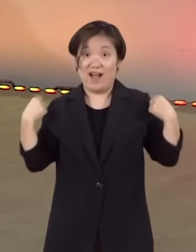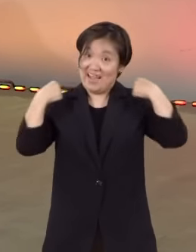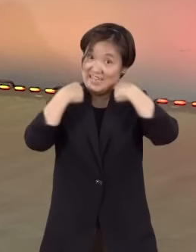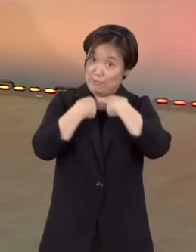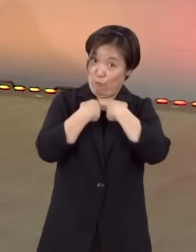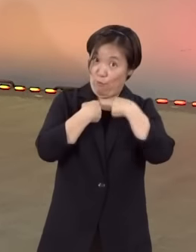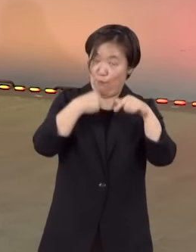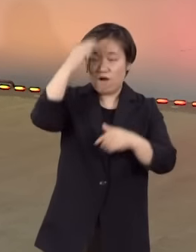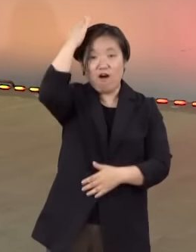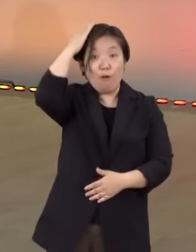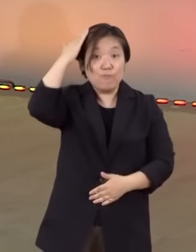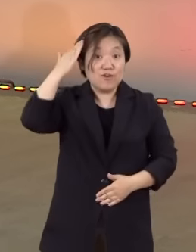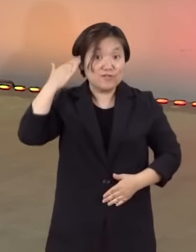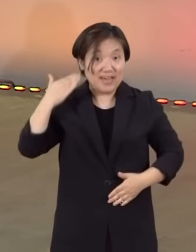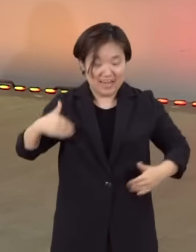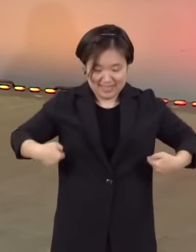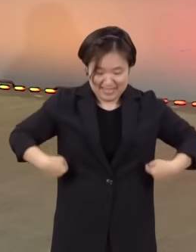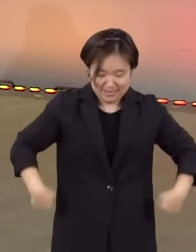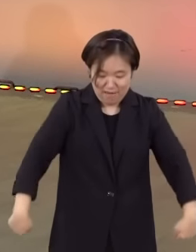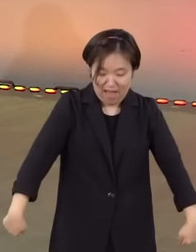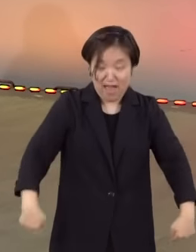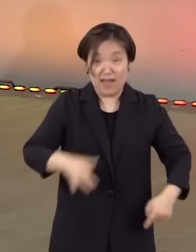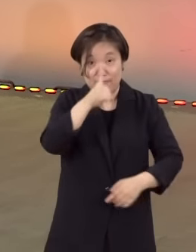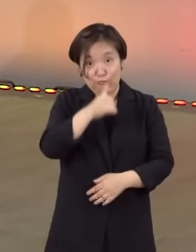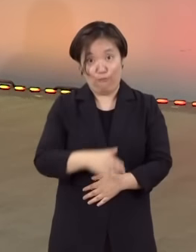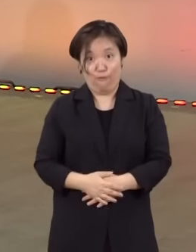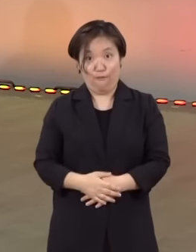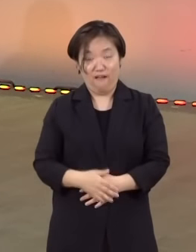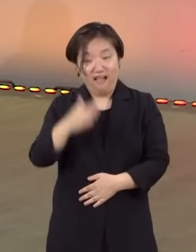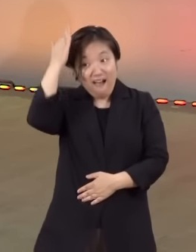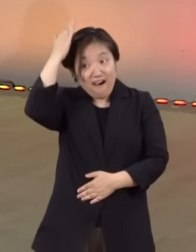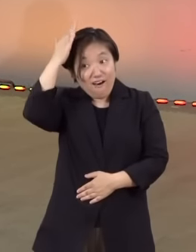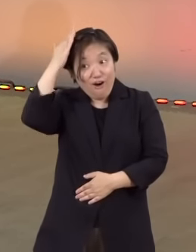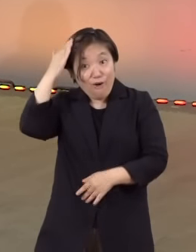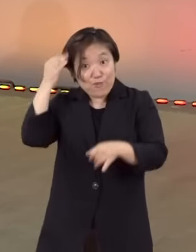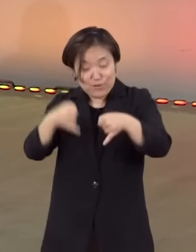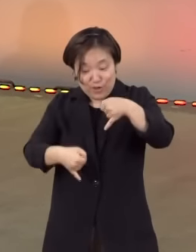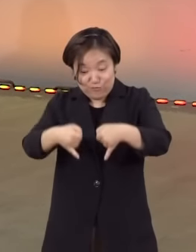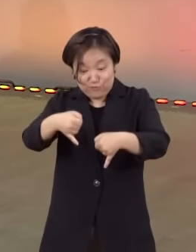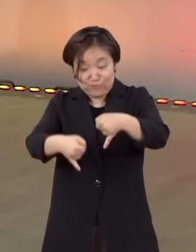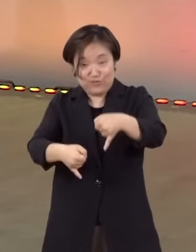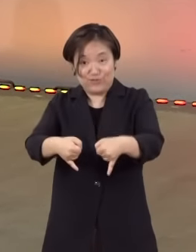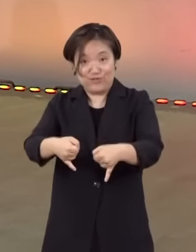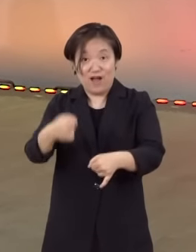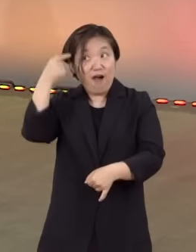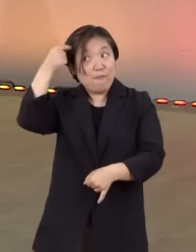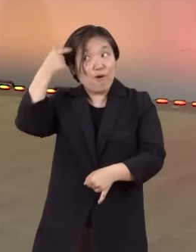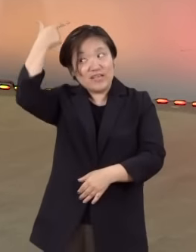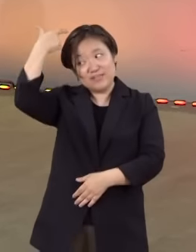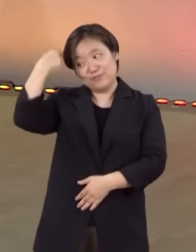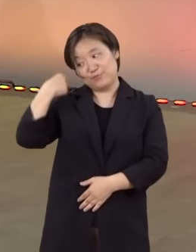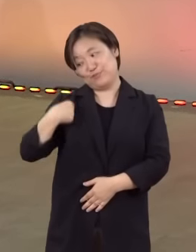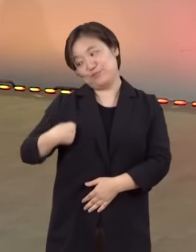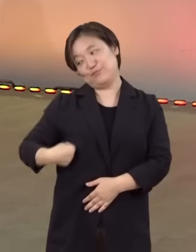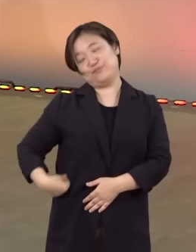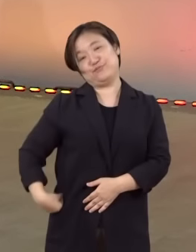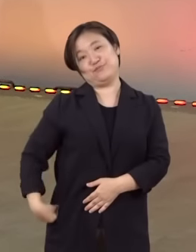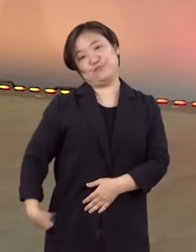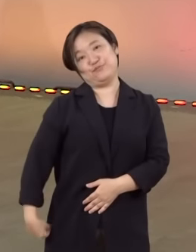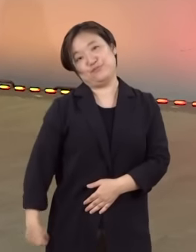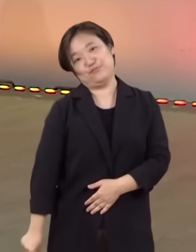입고 검정색 구두에 긴 생머리인데 약